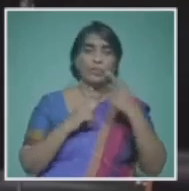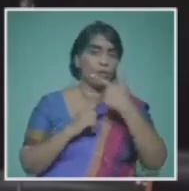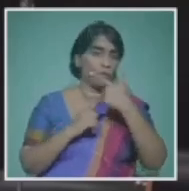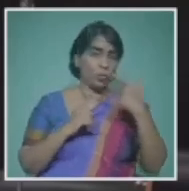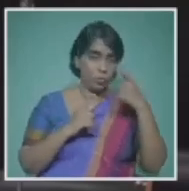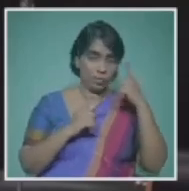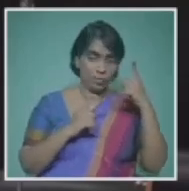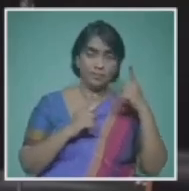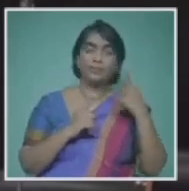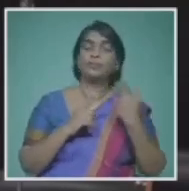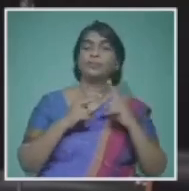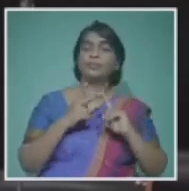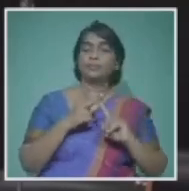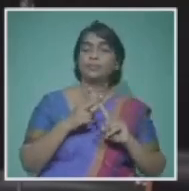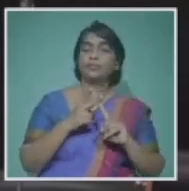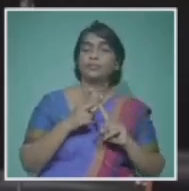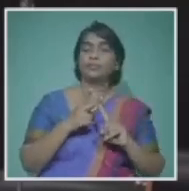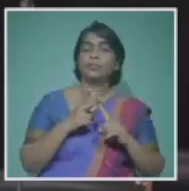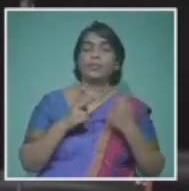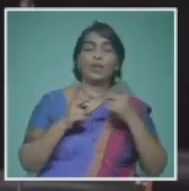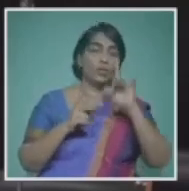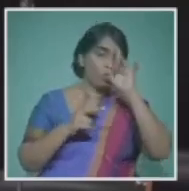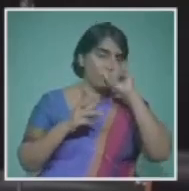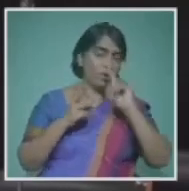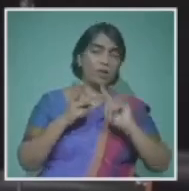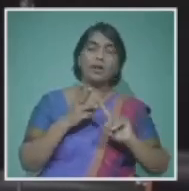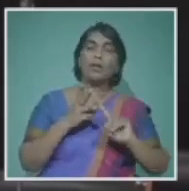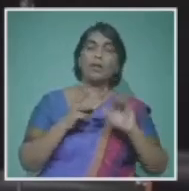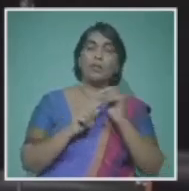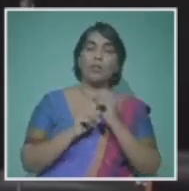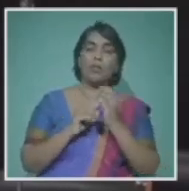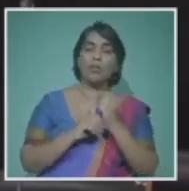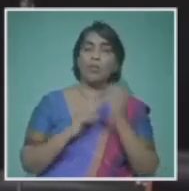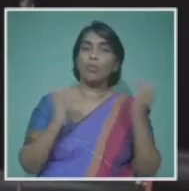ඌවවෙල්ලැස්සේ, එකක් කුරුණෑගල, අනික පොළොන්නරුවේ.